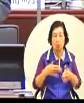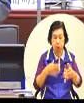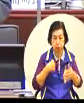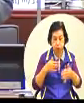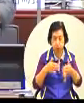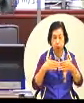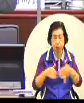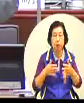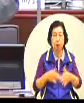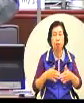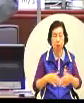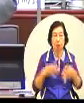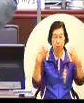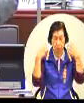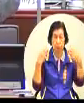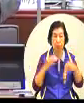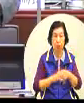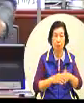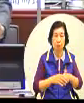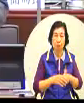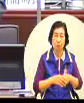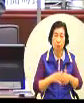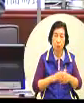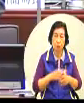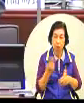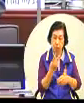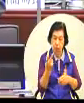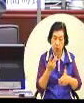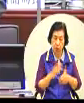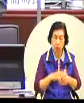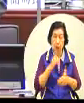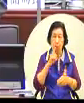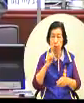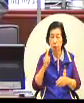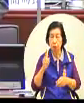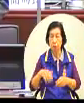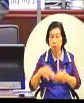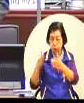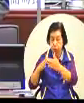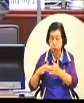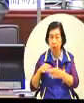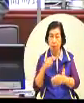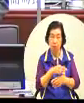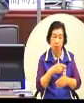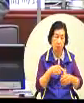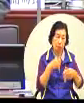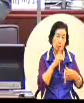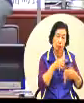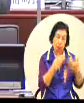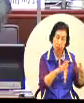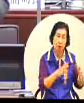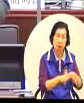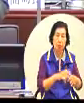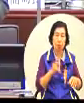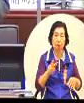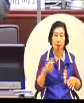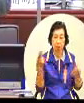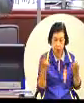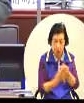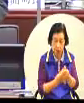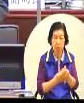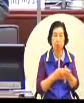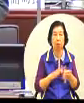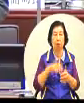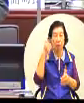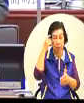意见，一个说要，一个说最好不要，但是最后我们的共识就是要